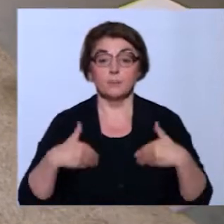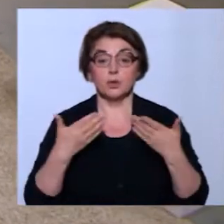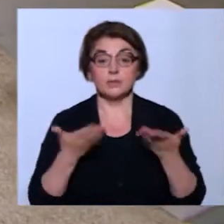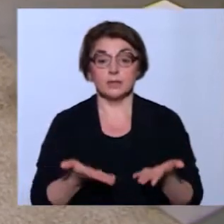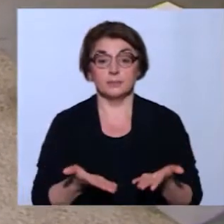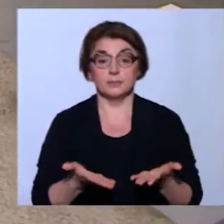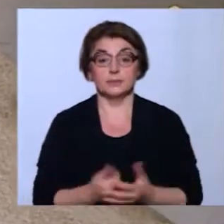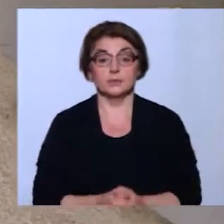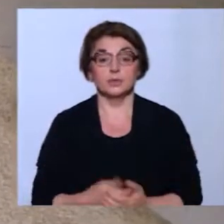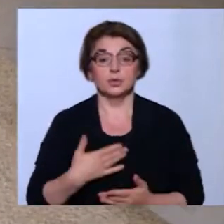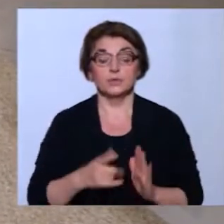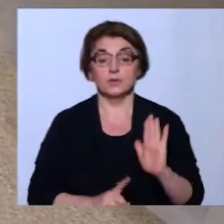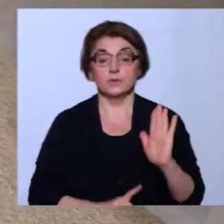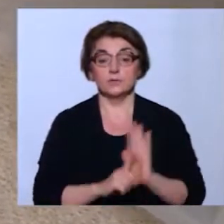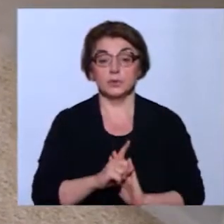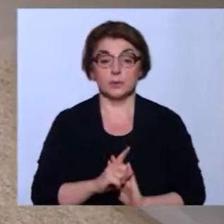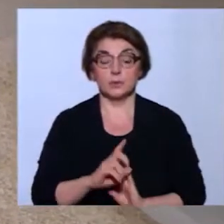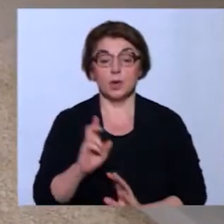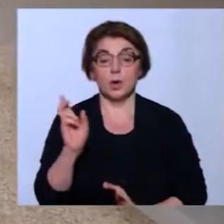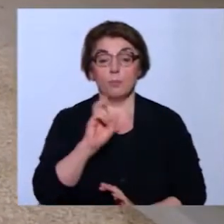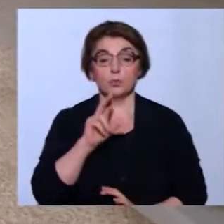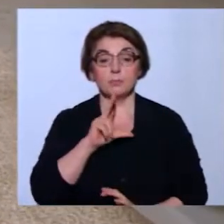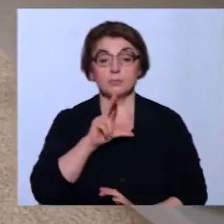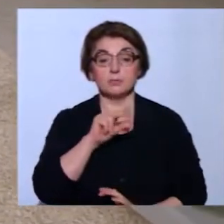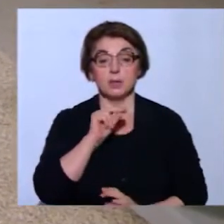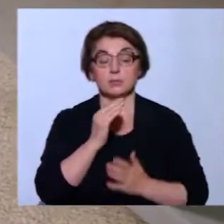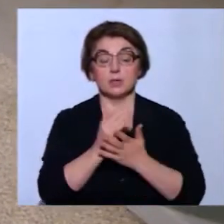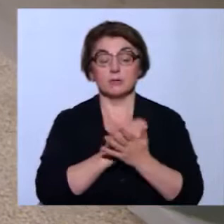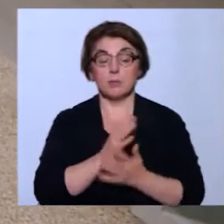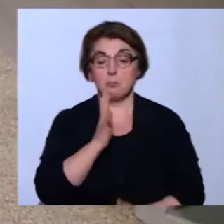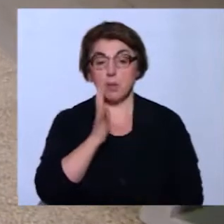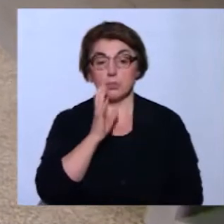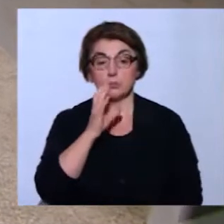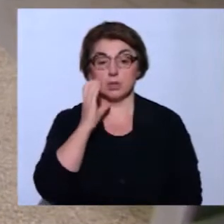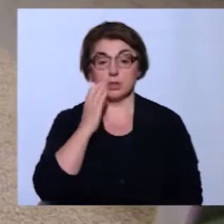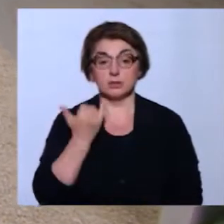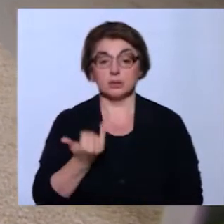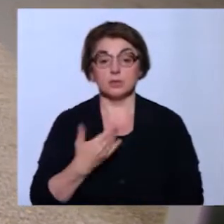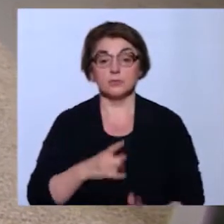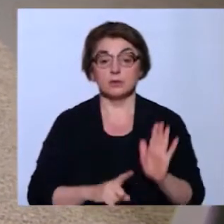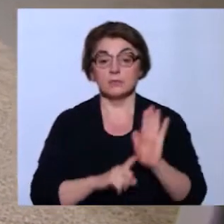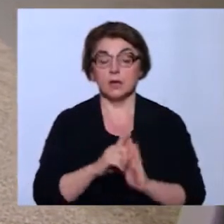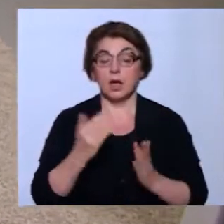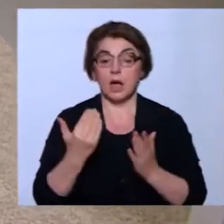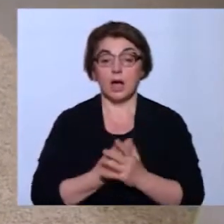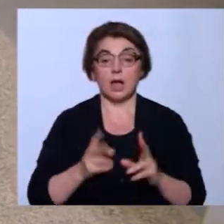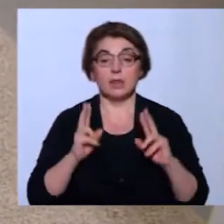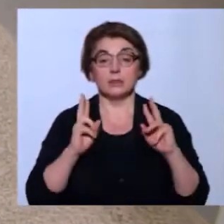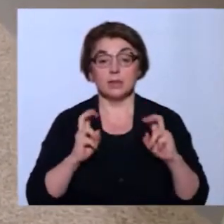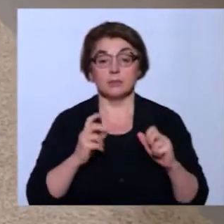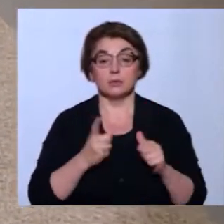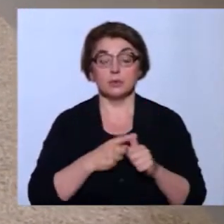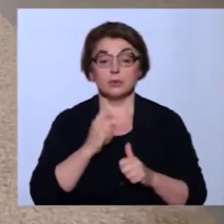მოგესალმებით. ჩვენ ვიწყებთ ბუნებისმეტყველების მეტყველების გაკვეთილს მეხუთე კლასელთათვის. Დღეს ჩვენ ვიწყებთ ახალ თემას, რომელსაც